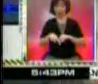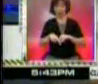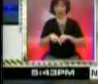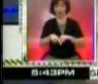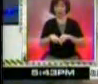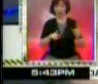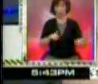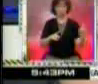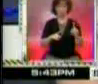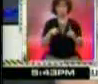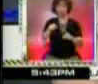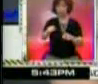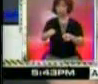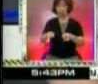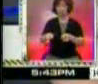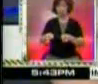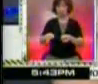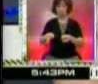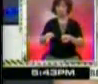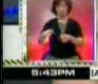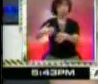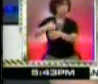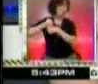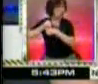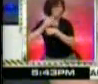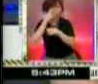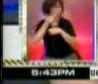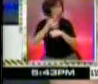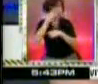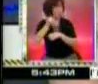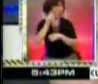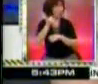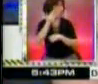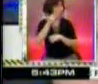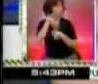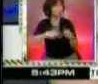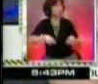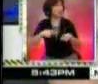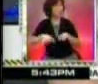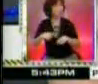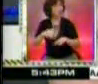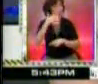anak ko, mahigpit ganyan, dahil tinatanong ko po, sir, bakit po ba? Ano po ba nangyari?